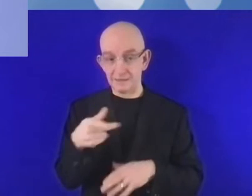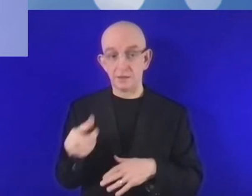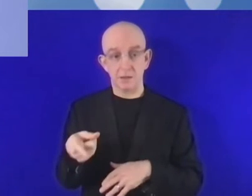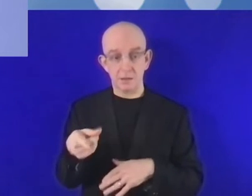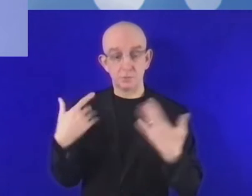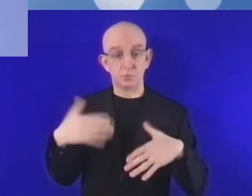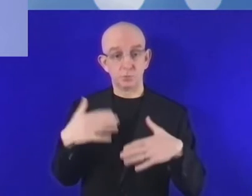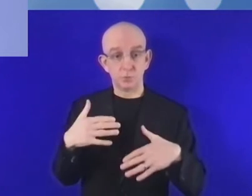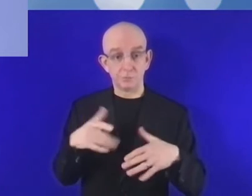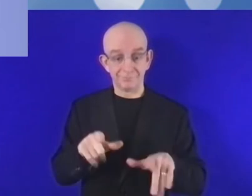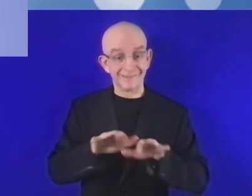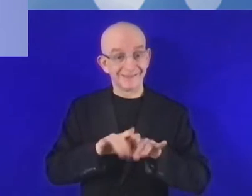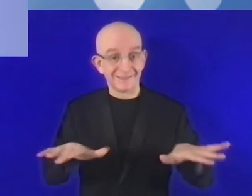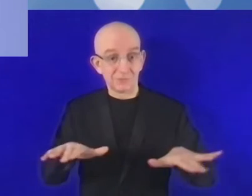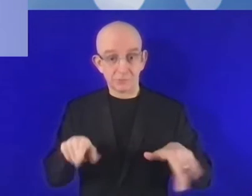ключевыми экономиками